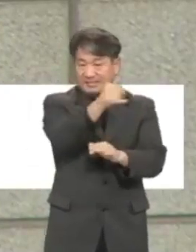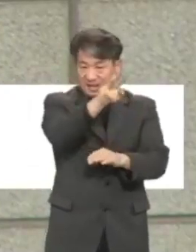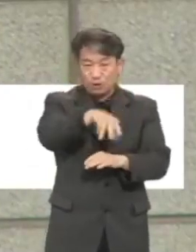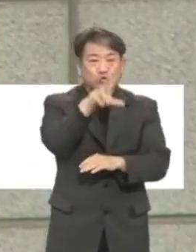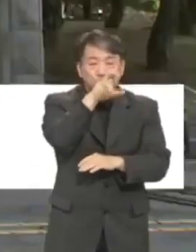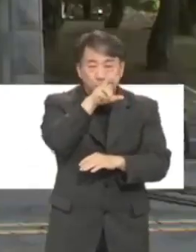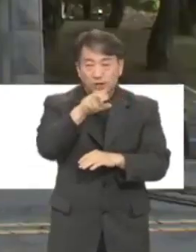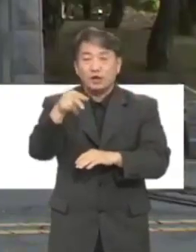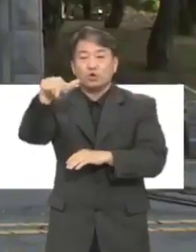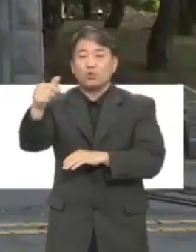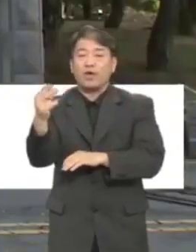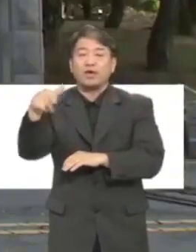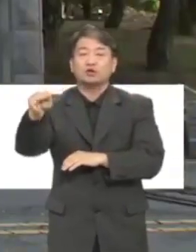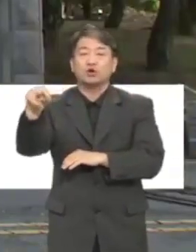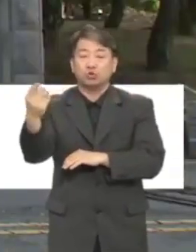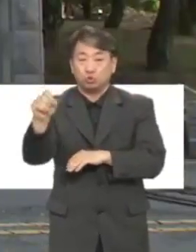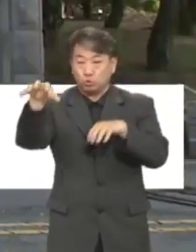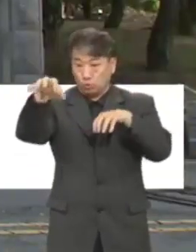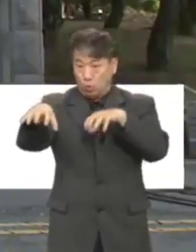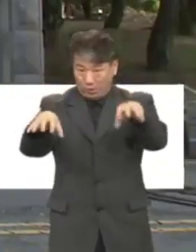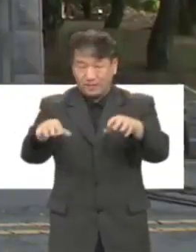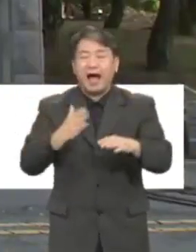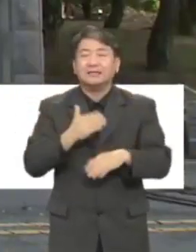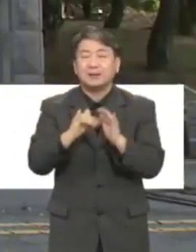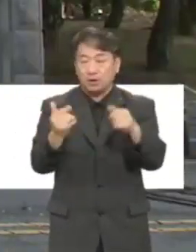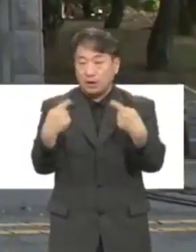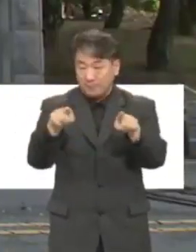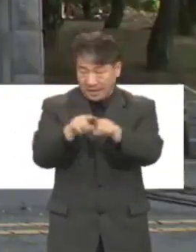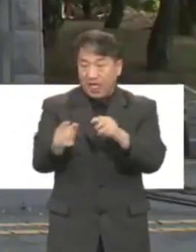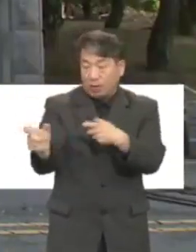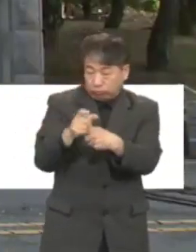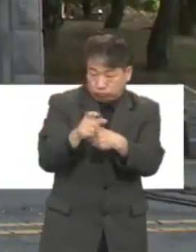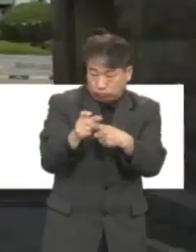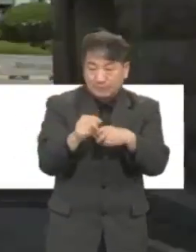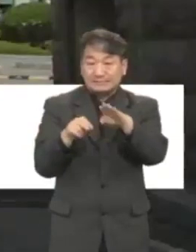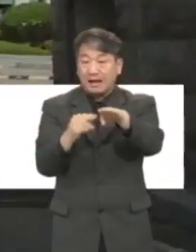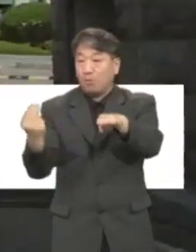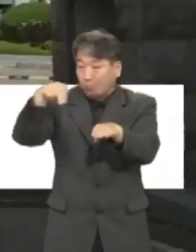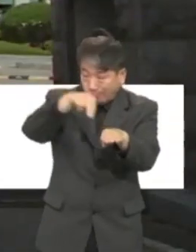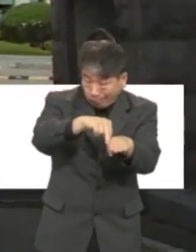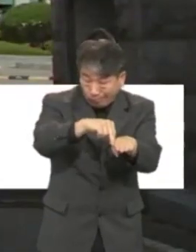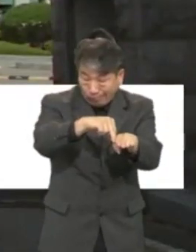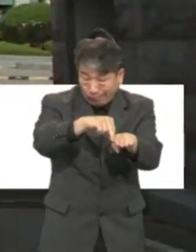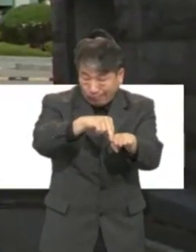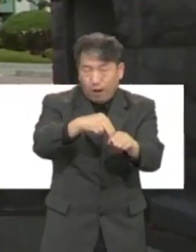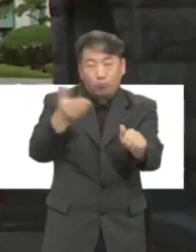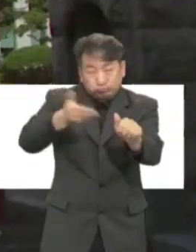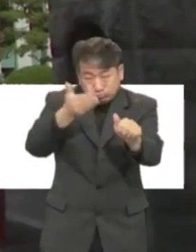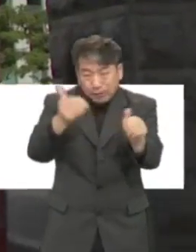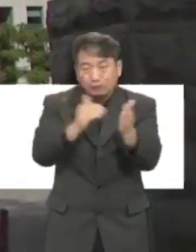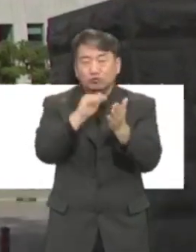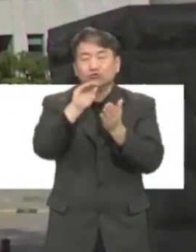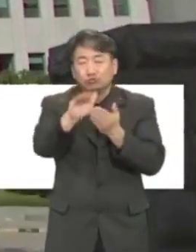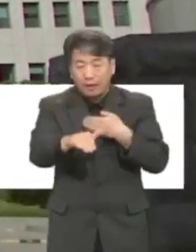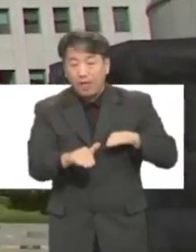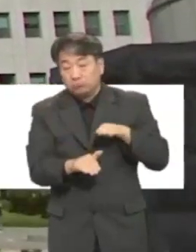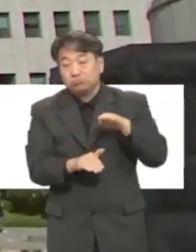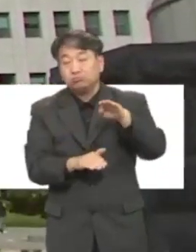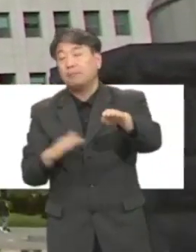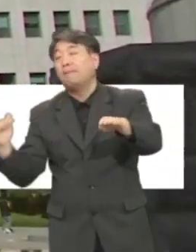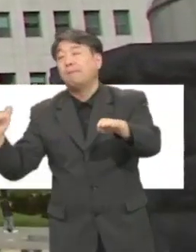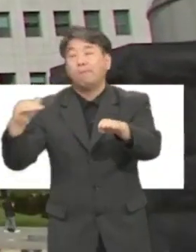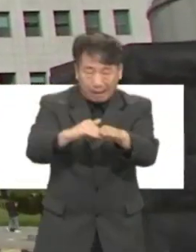대전서구 괴정동에서 지인과 술을 마시고 차를 태워 달라며 음주 운전을 유도한 뒤 공범들이 탑승한 별도의